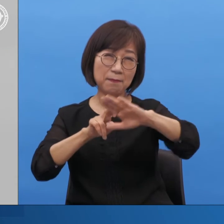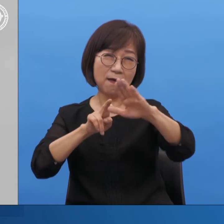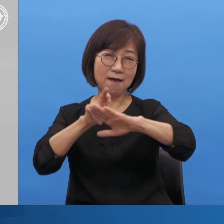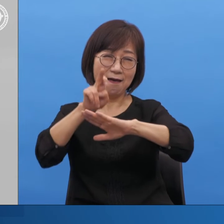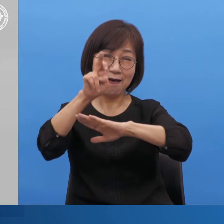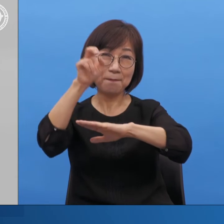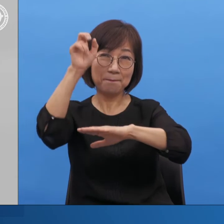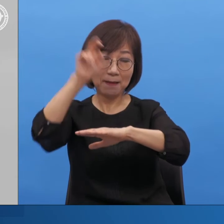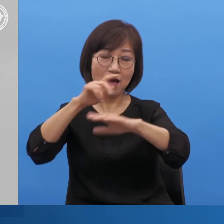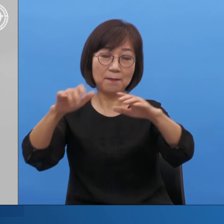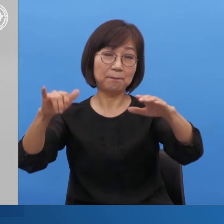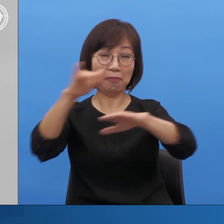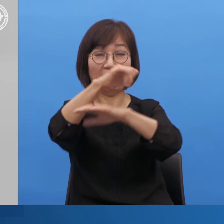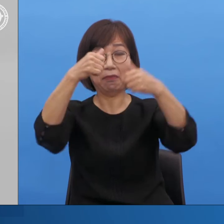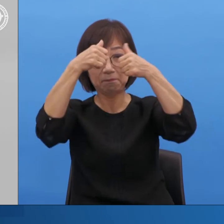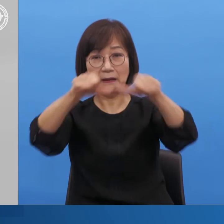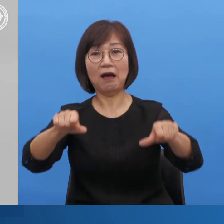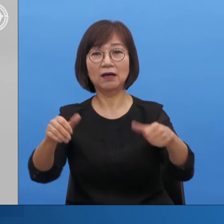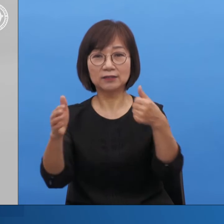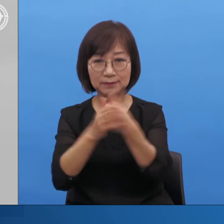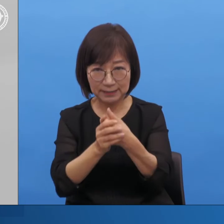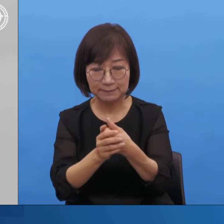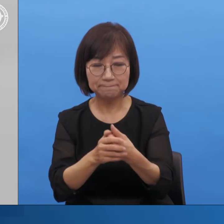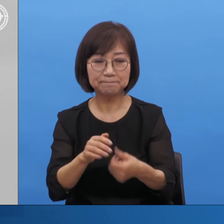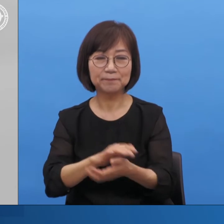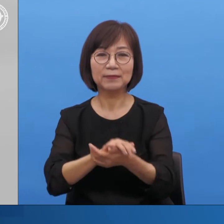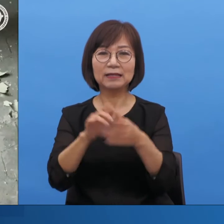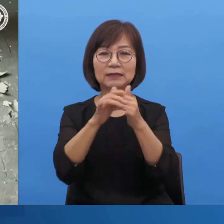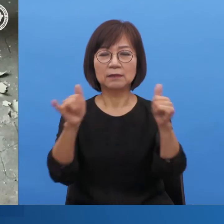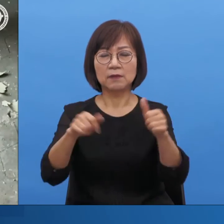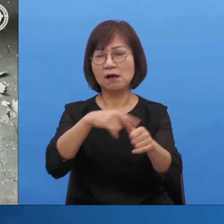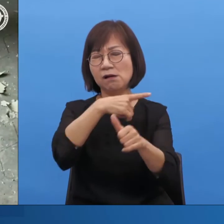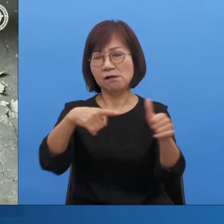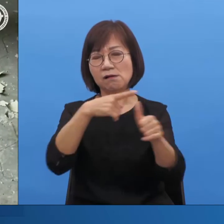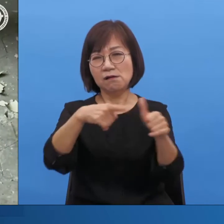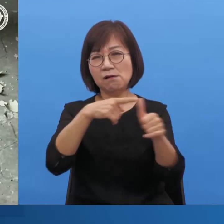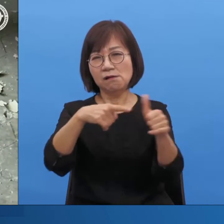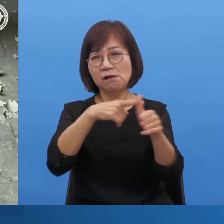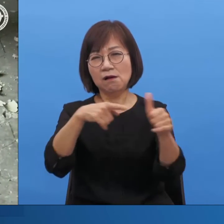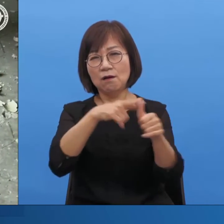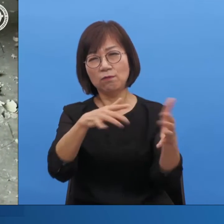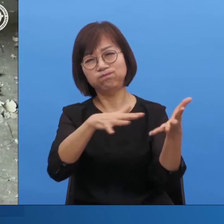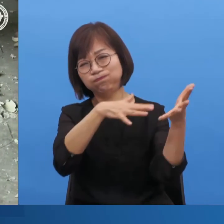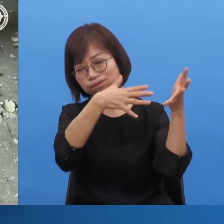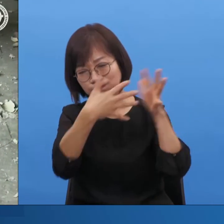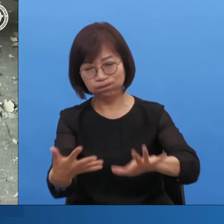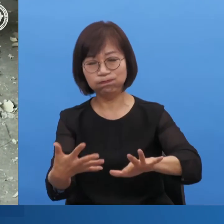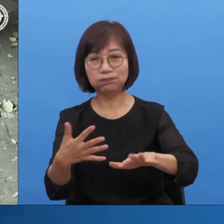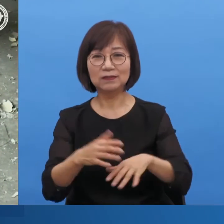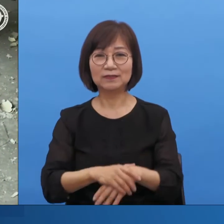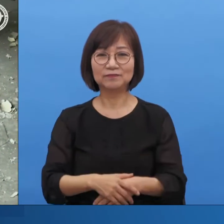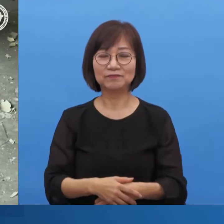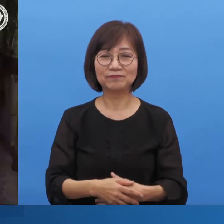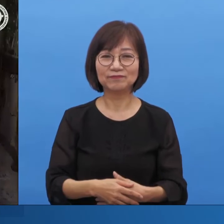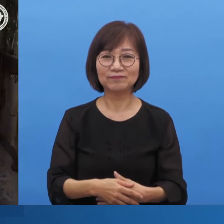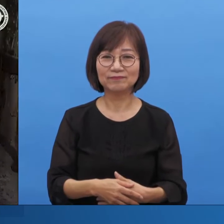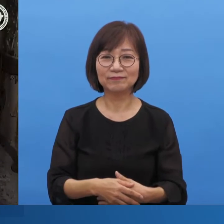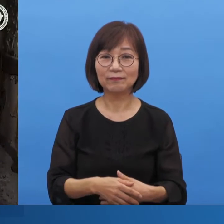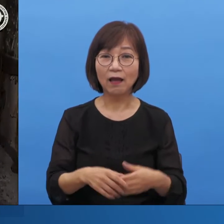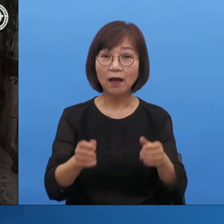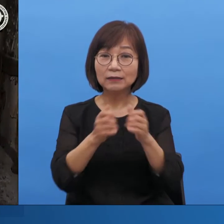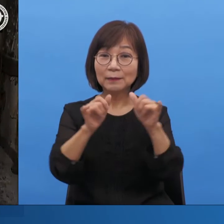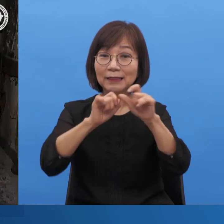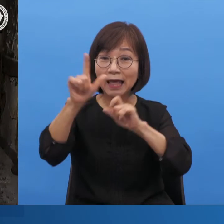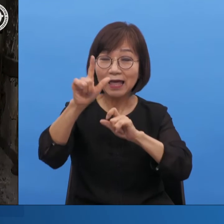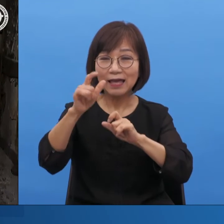사건이 발생하자 후투족은 기다렸다는 듯 80만 명에 이르는 투치족 및 온건 후투족 사람들을 학살하게 됩니다. 인구의